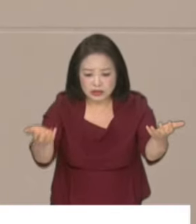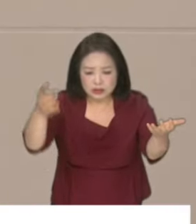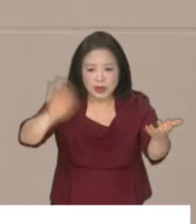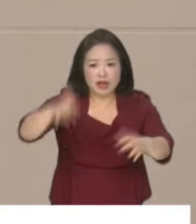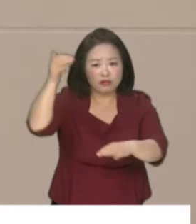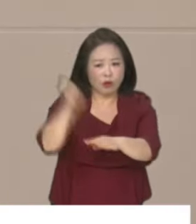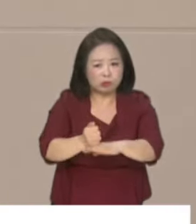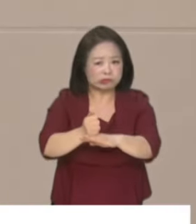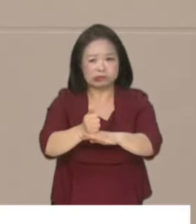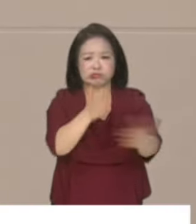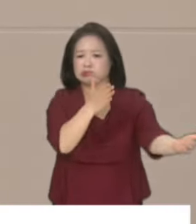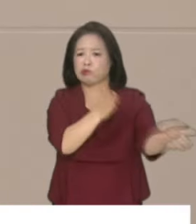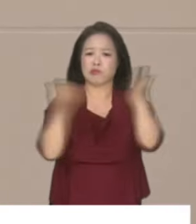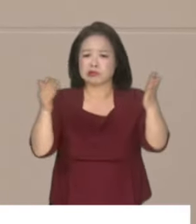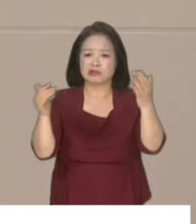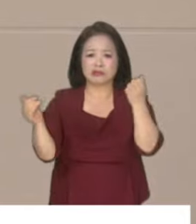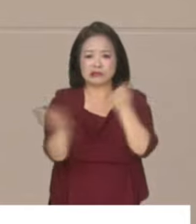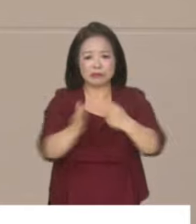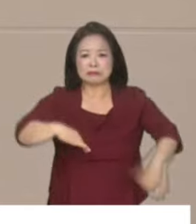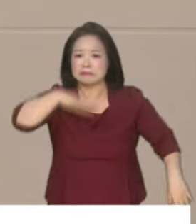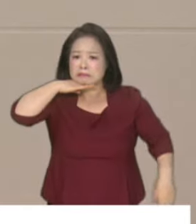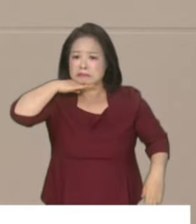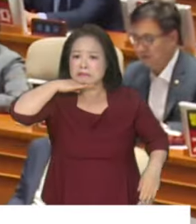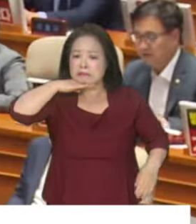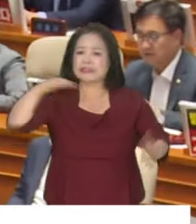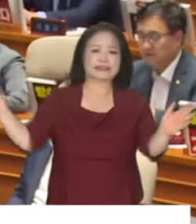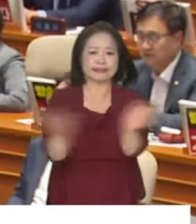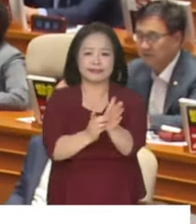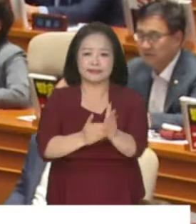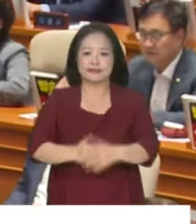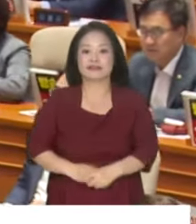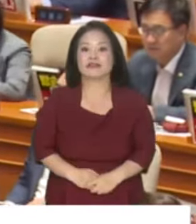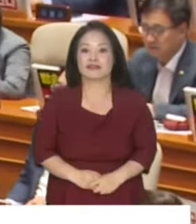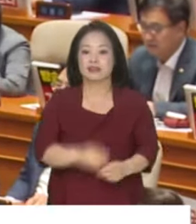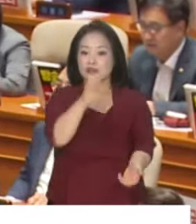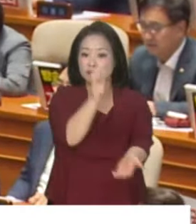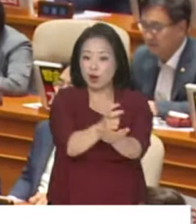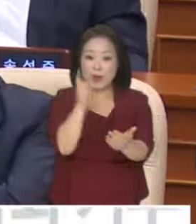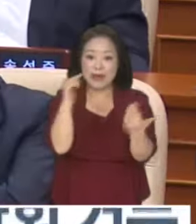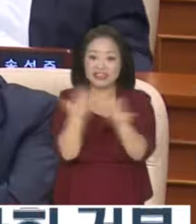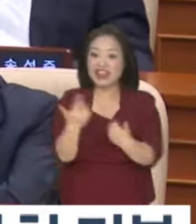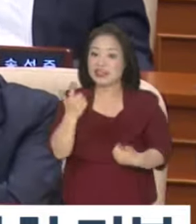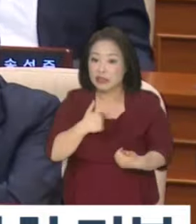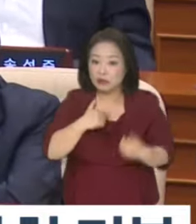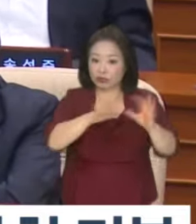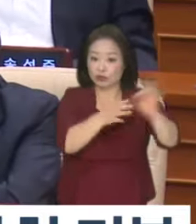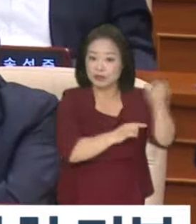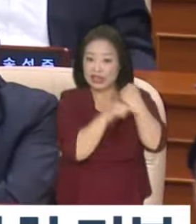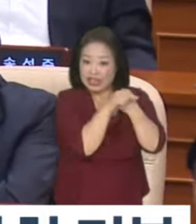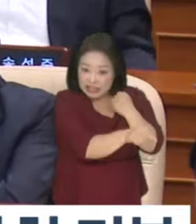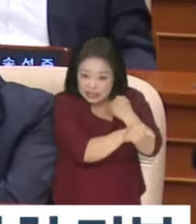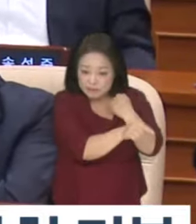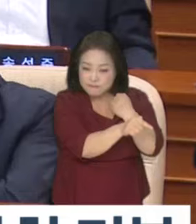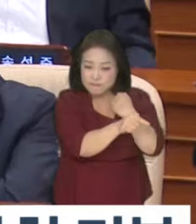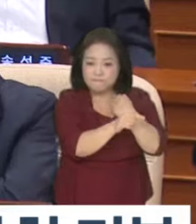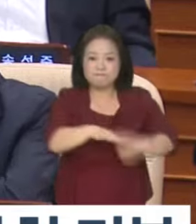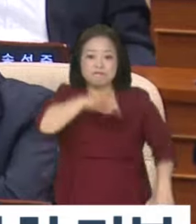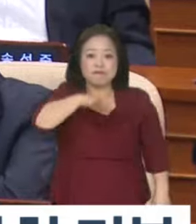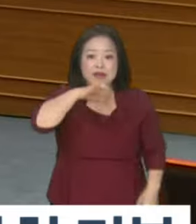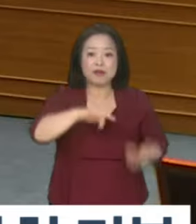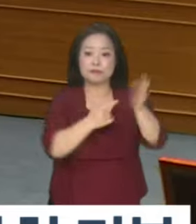거부된 이상 더 기다릴 수는 없습니다. 법안에 반대해온 국민의힘은 강하게